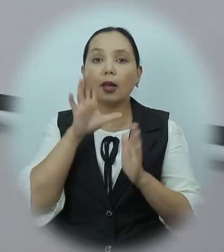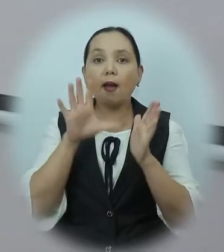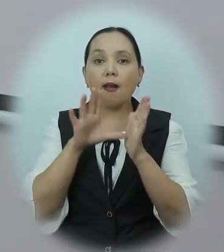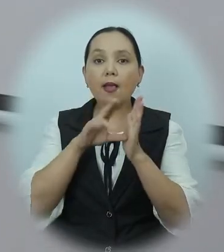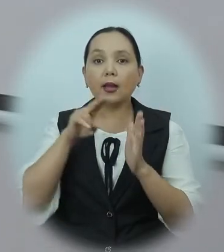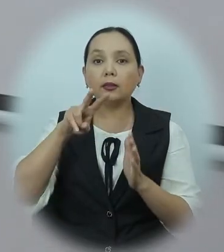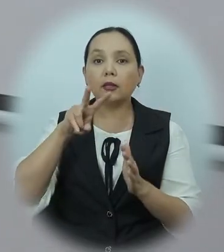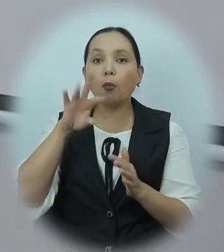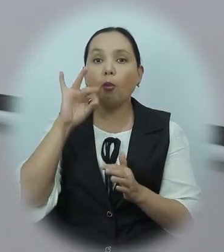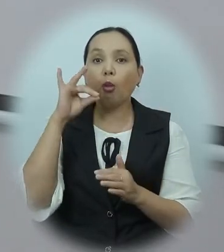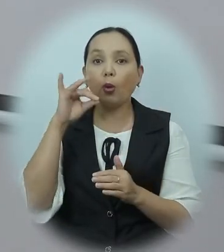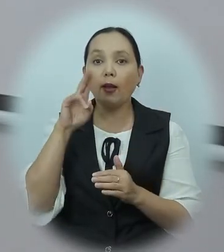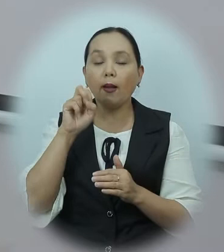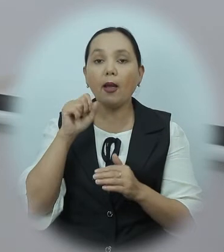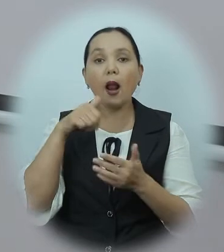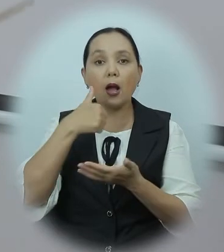Elektr ployikalar asosan